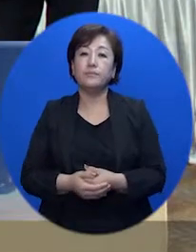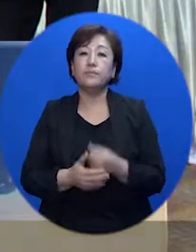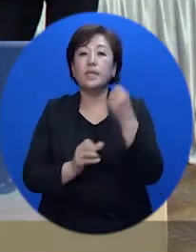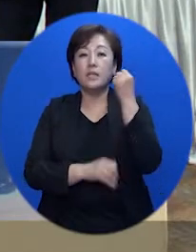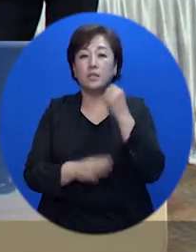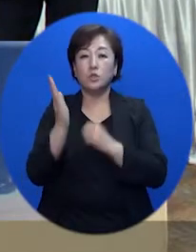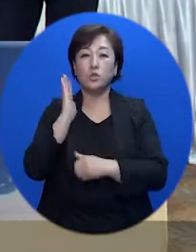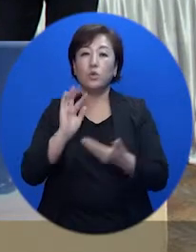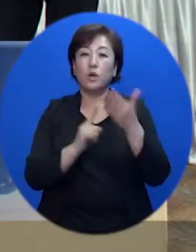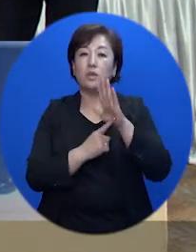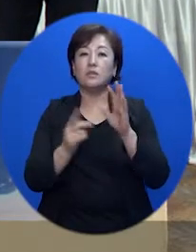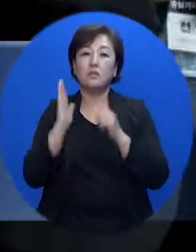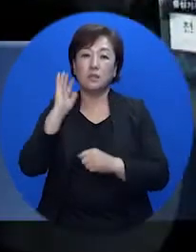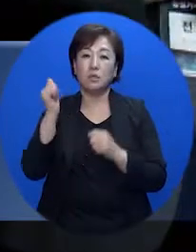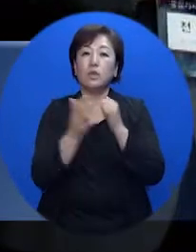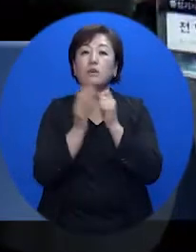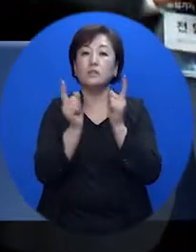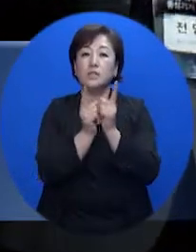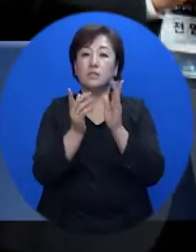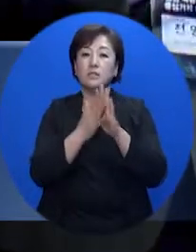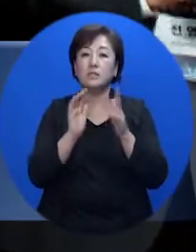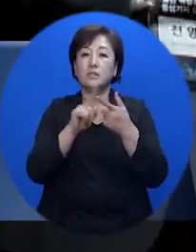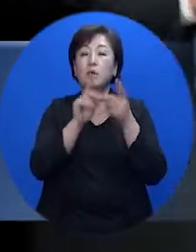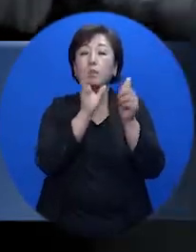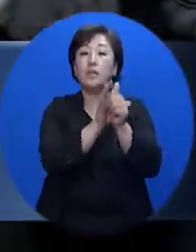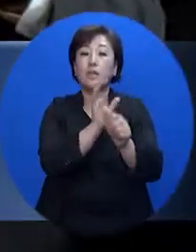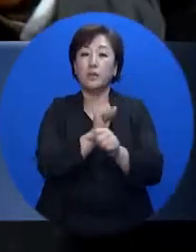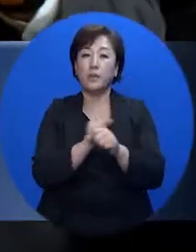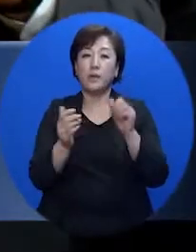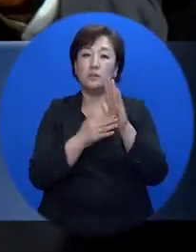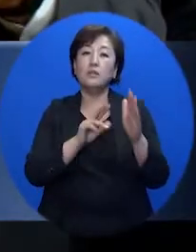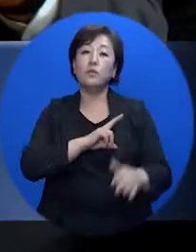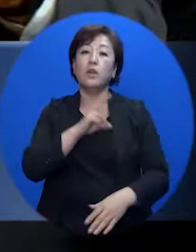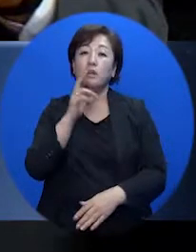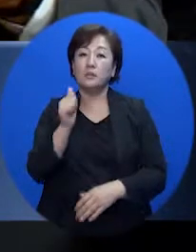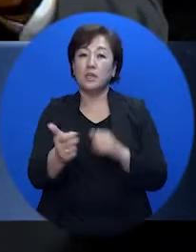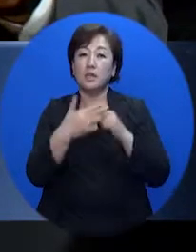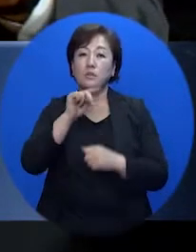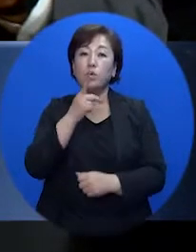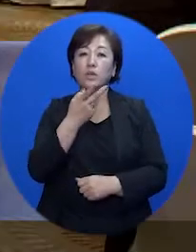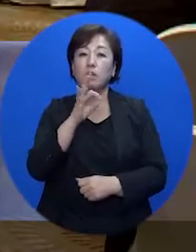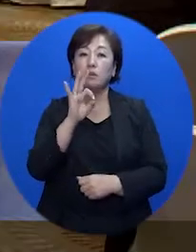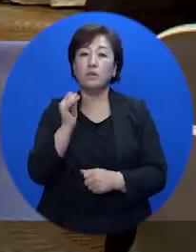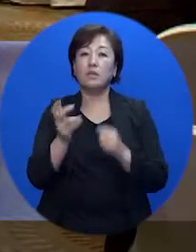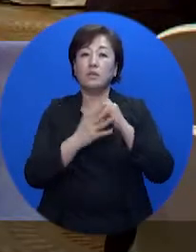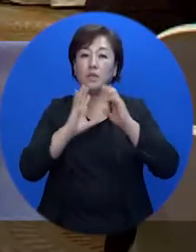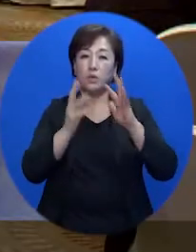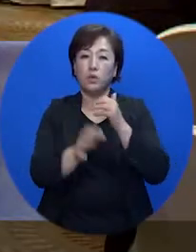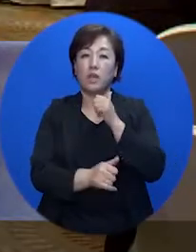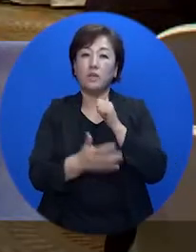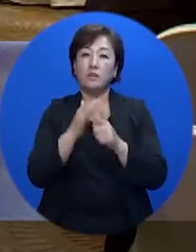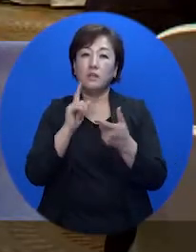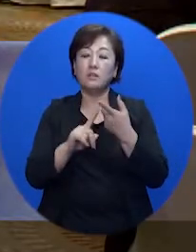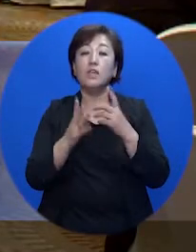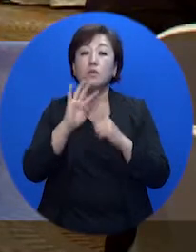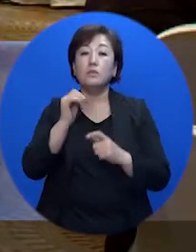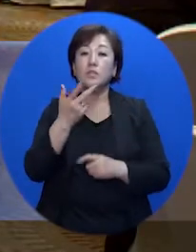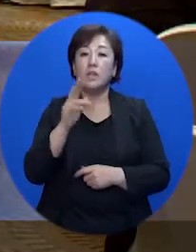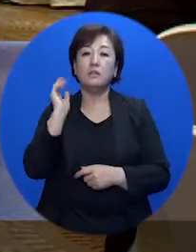기조 강연은 대통령 직속 북방경제협력위원회 위원장을 지낸 송영길 국회의원이 문재인